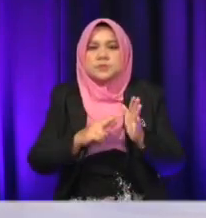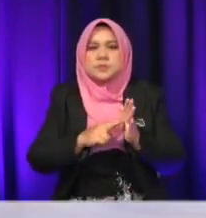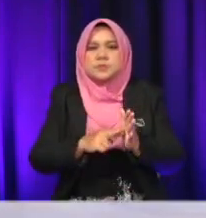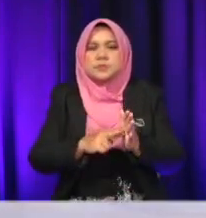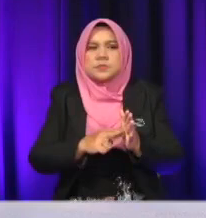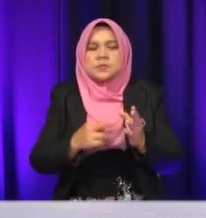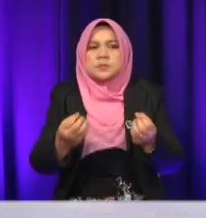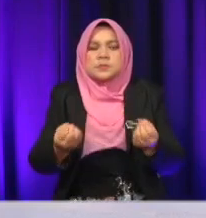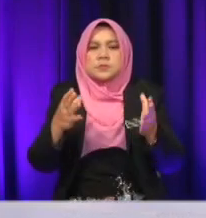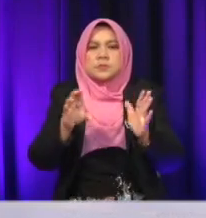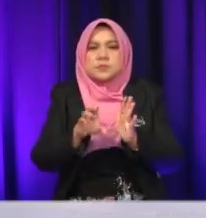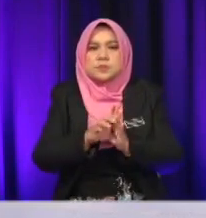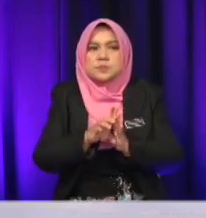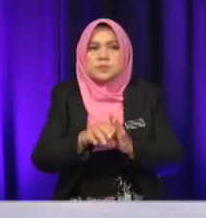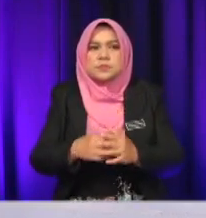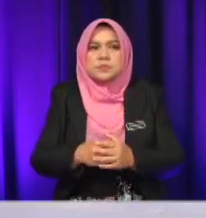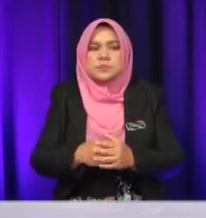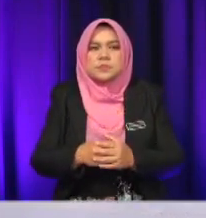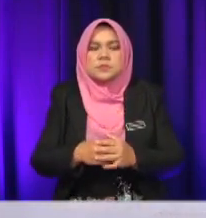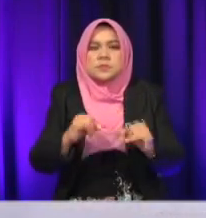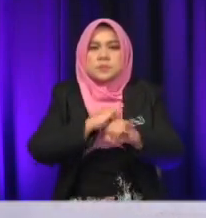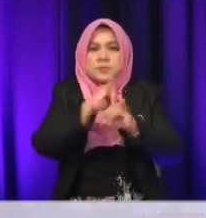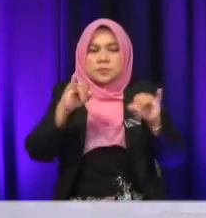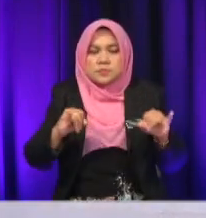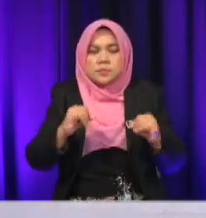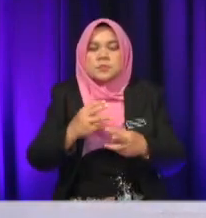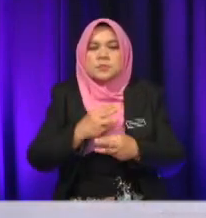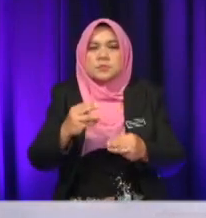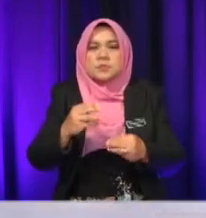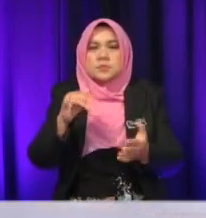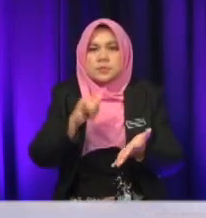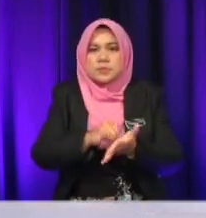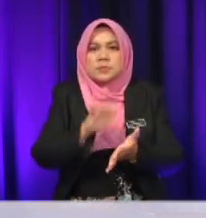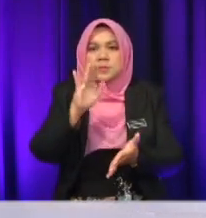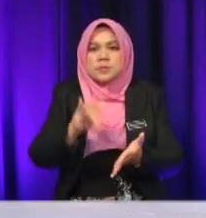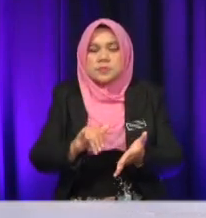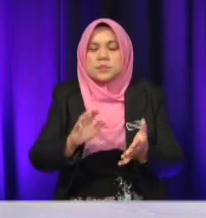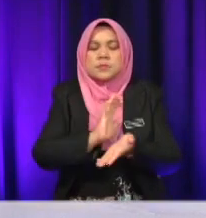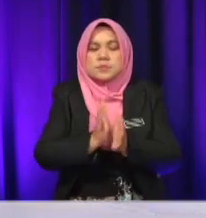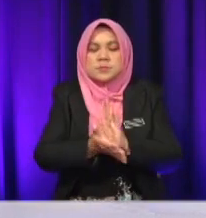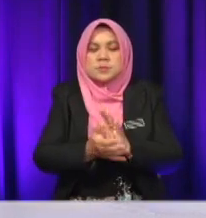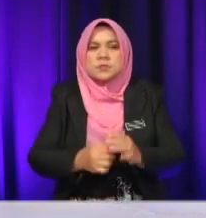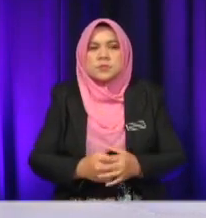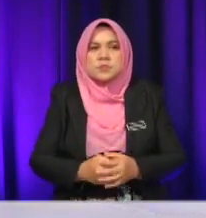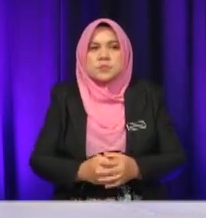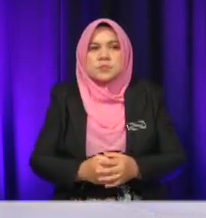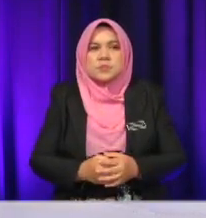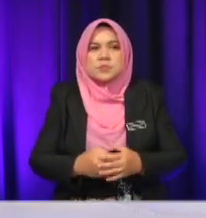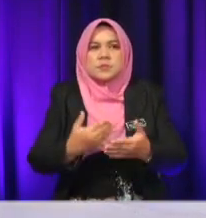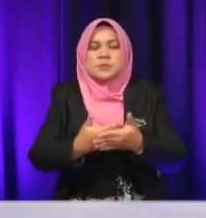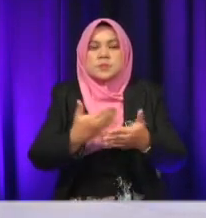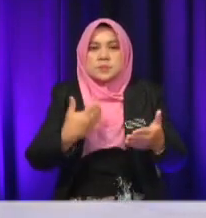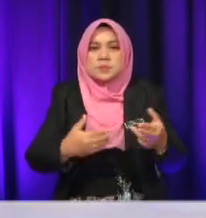banyak contoh di luar sana boleh rujuk. Apa yang jelas dan menarik perhatian kita, itulah yang menjadi, kan cikgu? Ya, betul. Okey, cikgu, sebelum kita